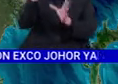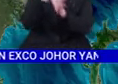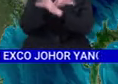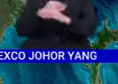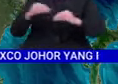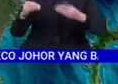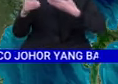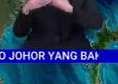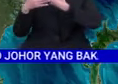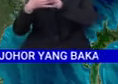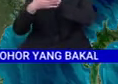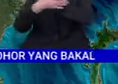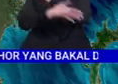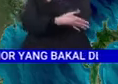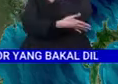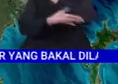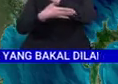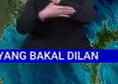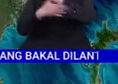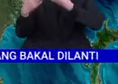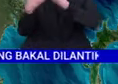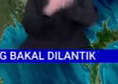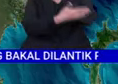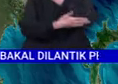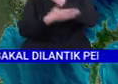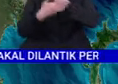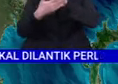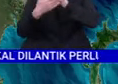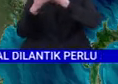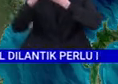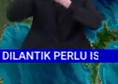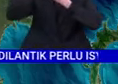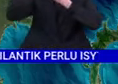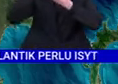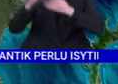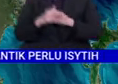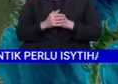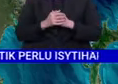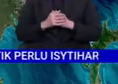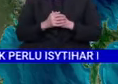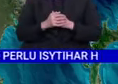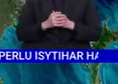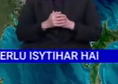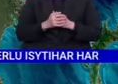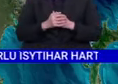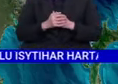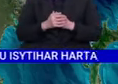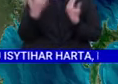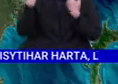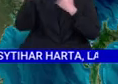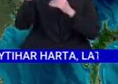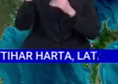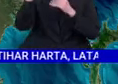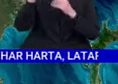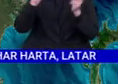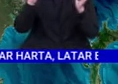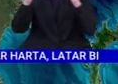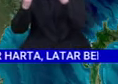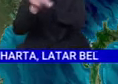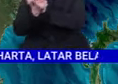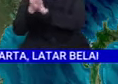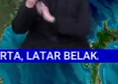Sarawak juga melibatkan hampir kesemua bahagia anti negeri Sabah perlu diingatkan dalam tempo dan monsun